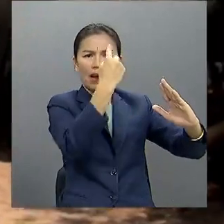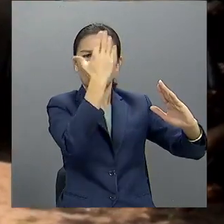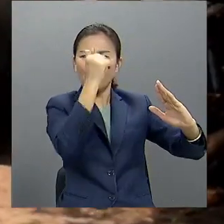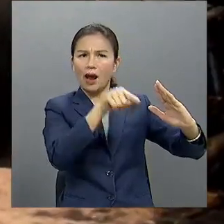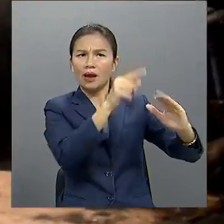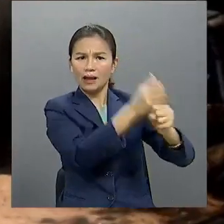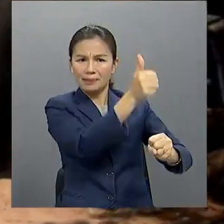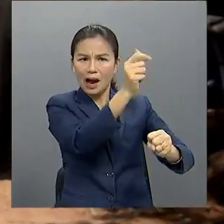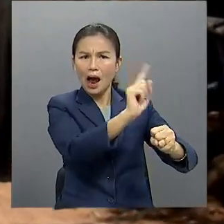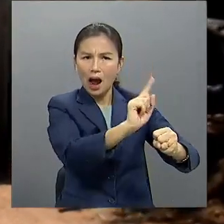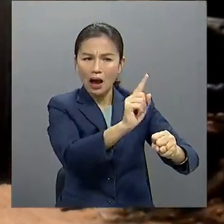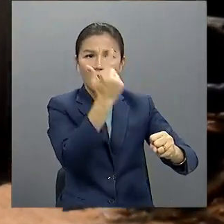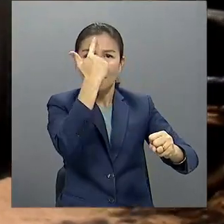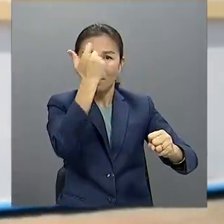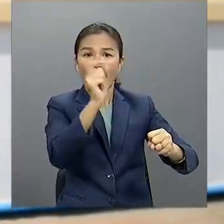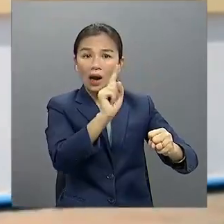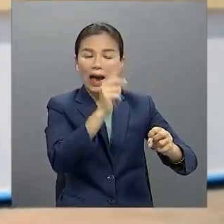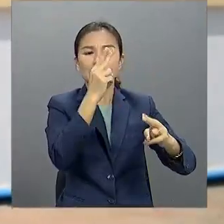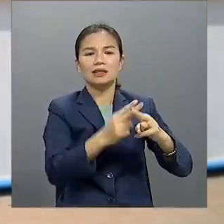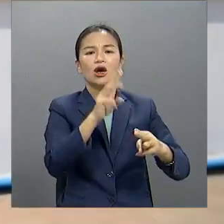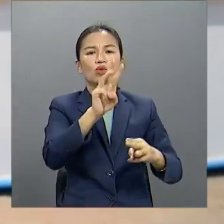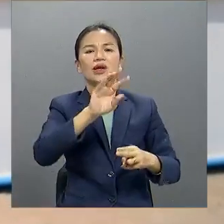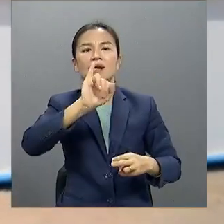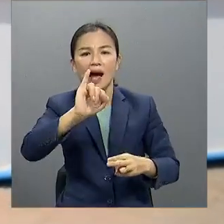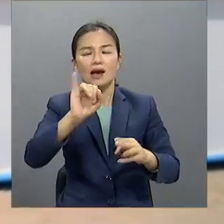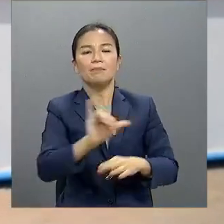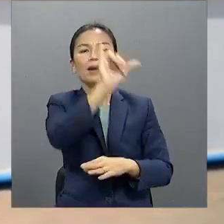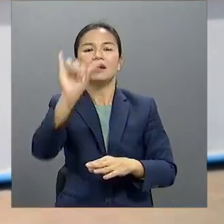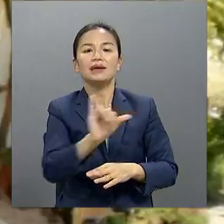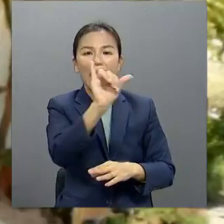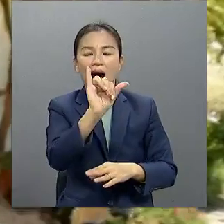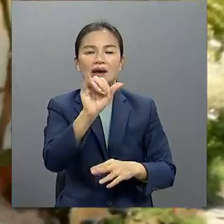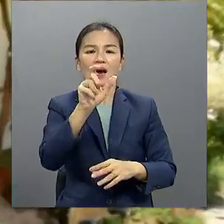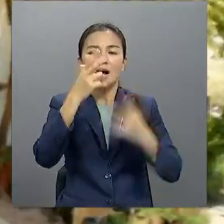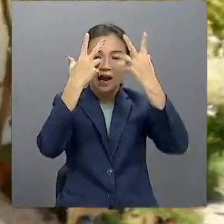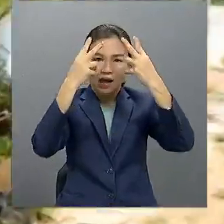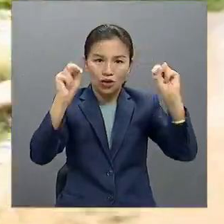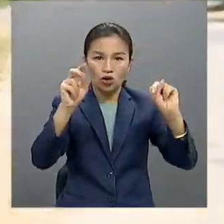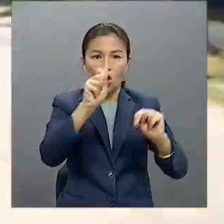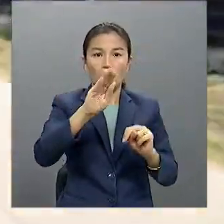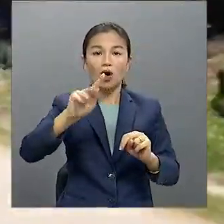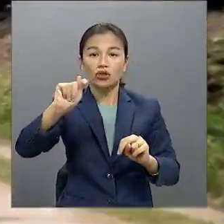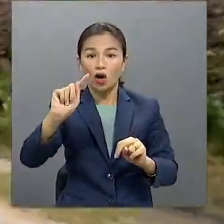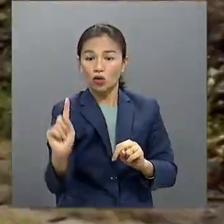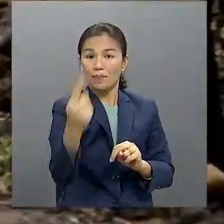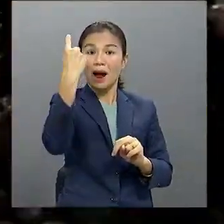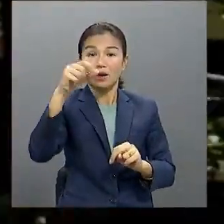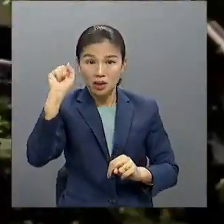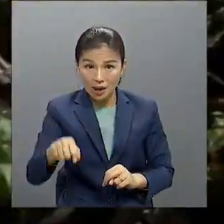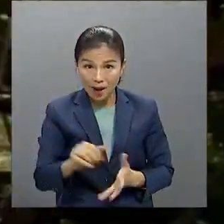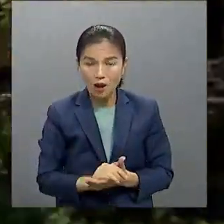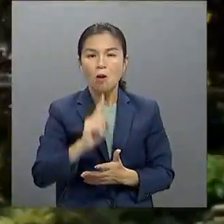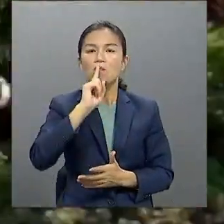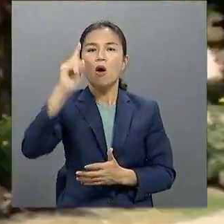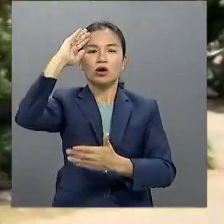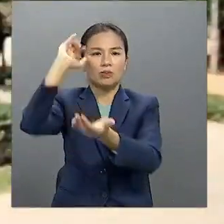าเป็นเพราะว่านางวิไลเนี่ยเป็นญาติของนายกอบต.สวายหรือเปล่านะคะถึงจะสร้างได้เขาก็เลยไปแจ้งความเลยนะเรื่องนี้ไปแ